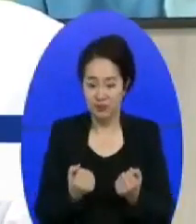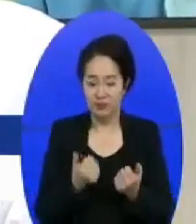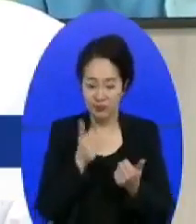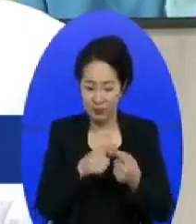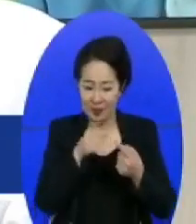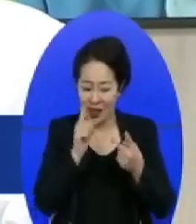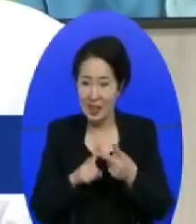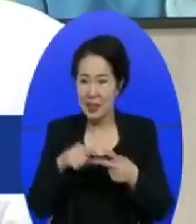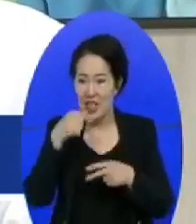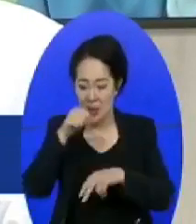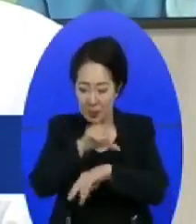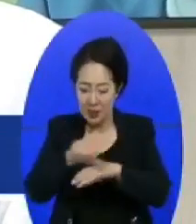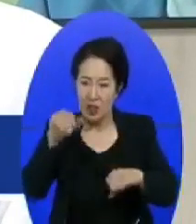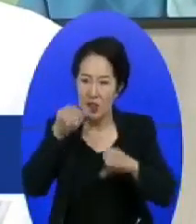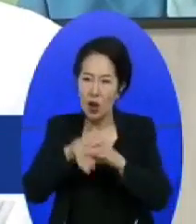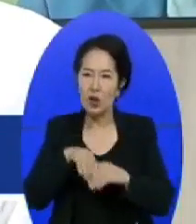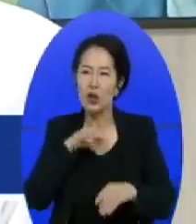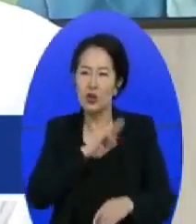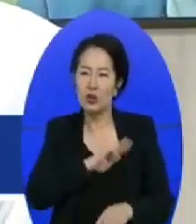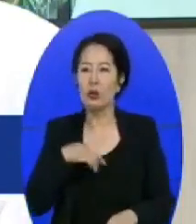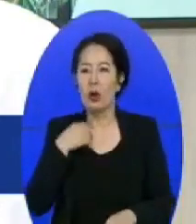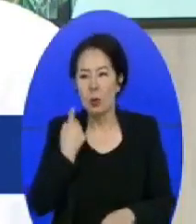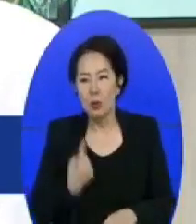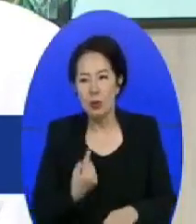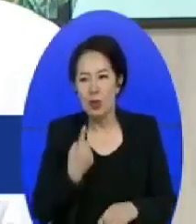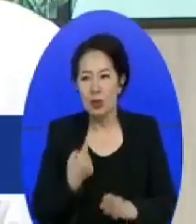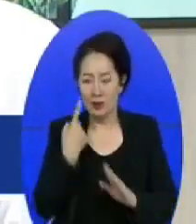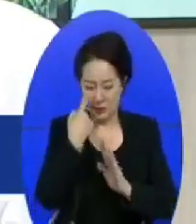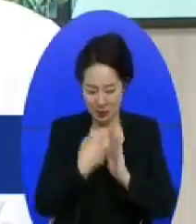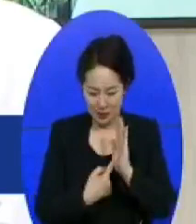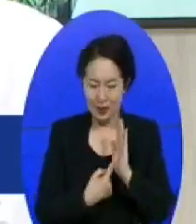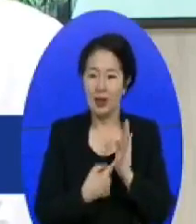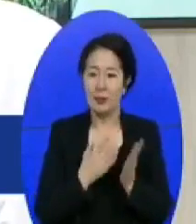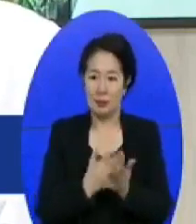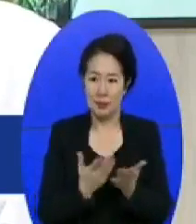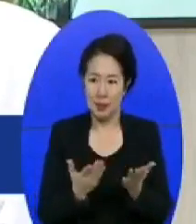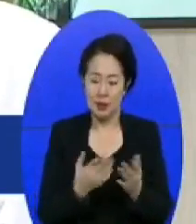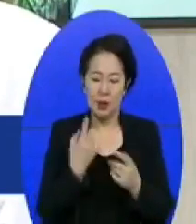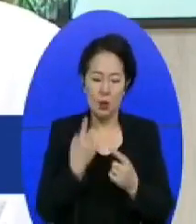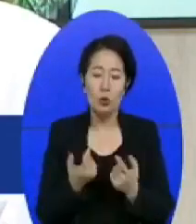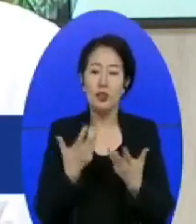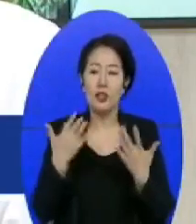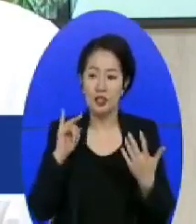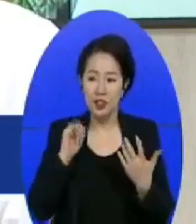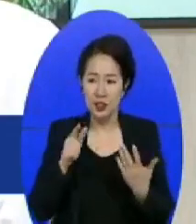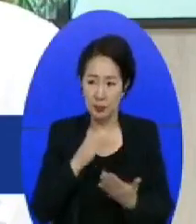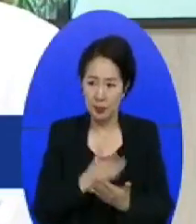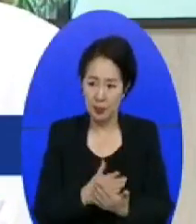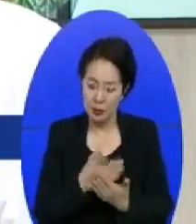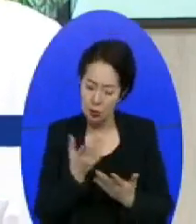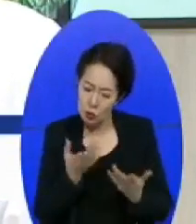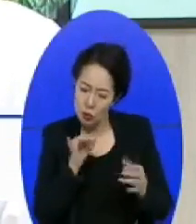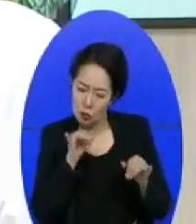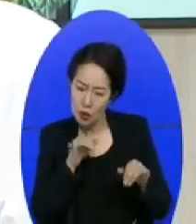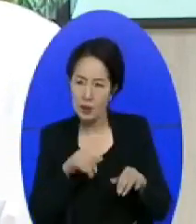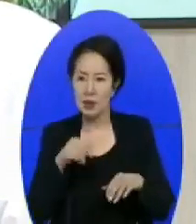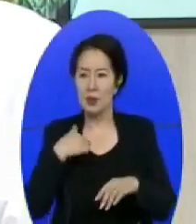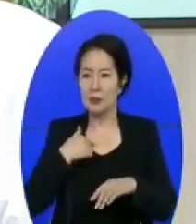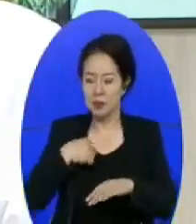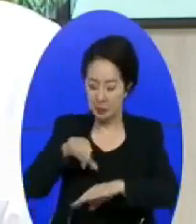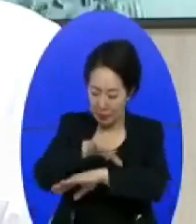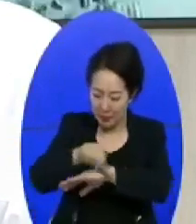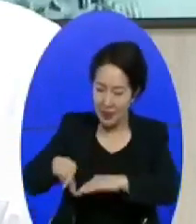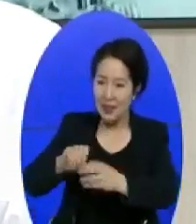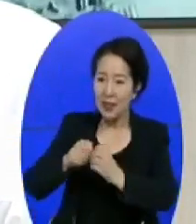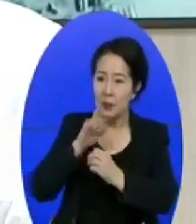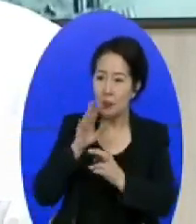тулд одоо зарим тохиолдолд бол нэг сар хэртээ бас хүлээж байна. Хүлээгдэл өндөр байна. Энэ маань юу гэсэн үг вэ гэвэл бидэрт одоо мэс засал хийх